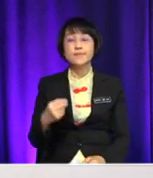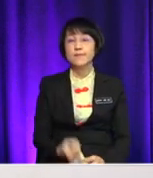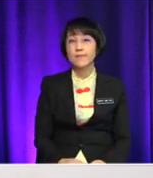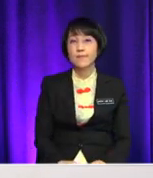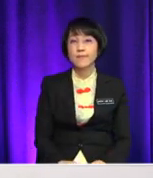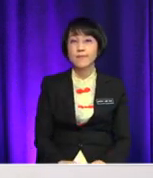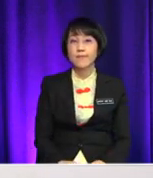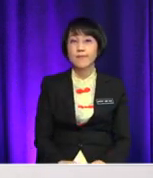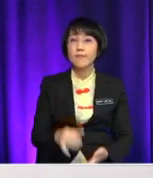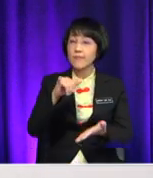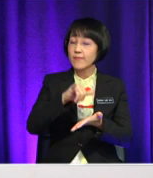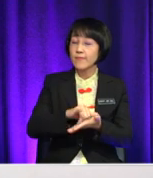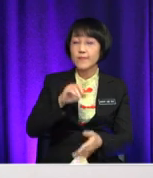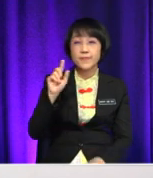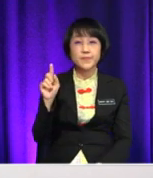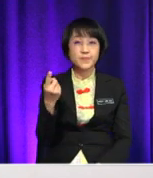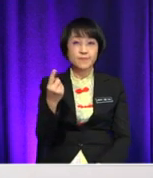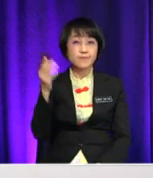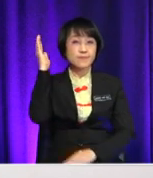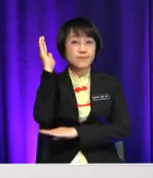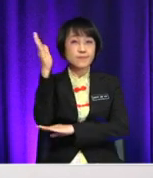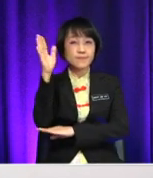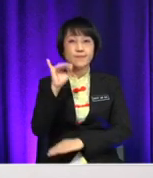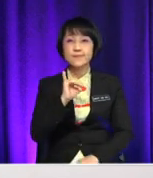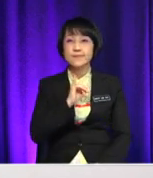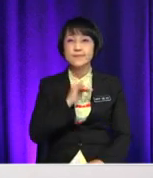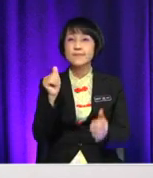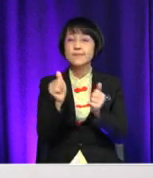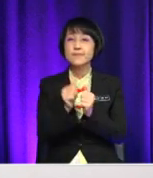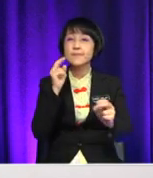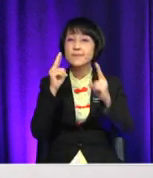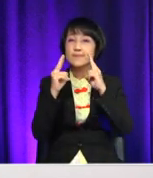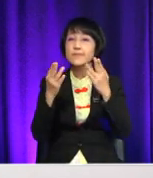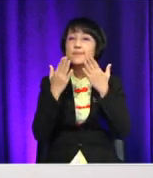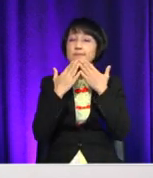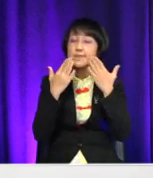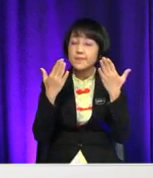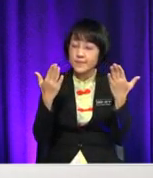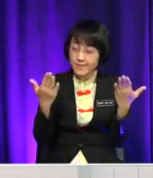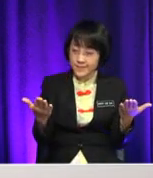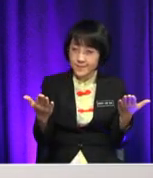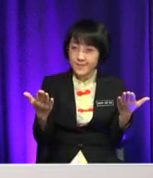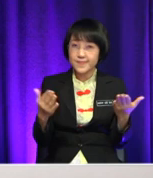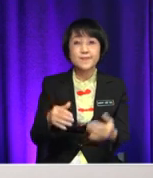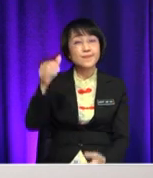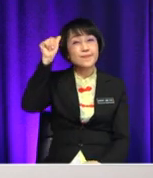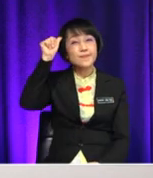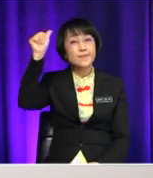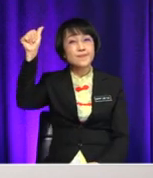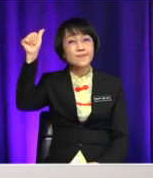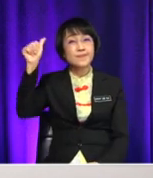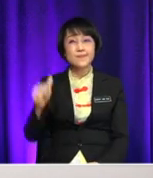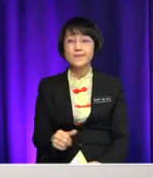sekian saja sarahan saya untuk kali ini dengan ucapan terima kasih dan nafas Assalamualaikum saya